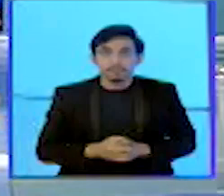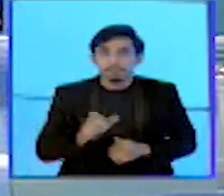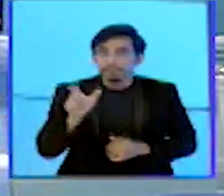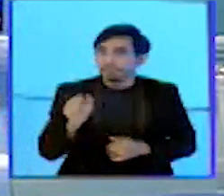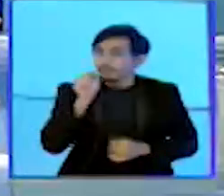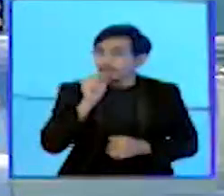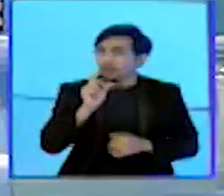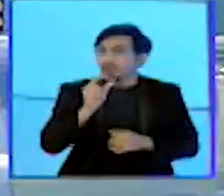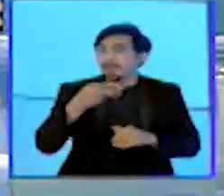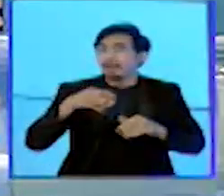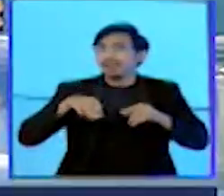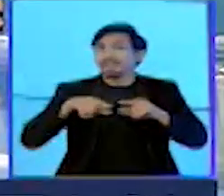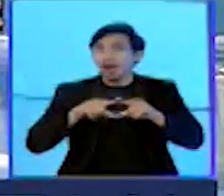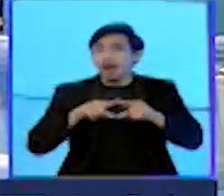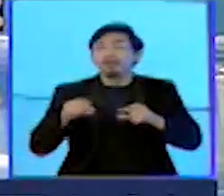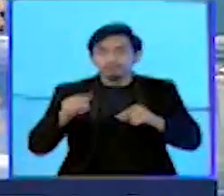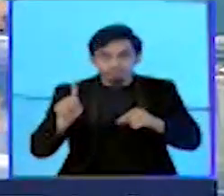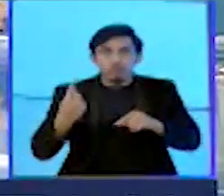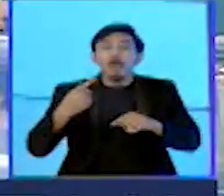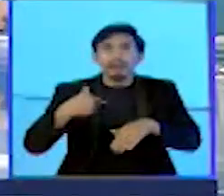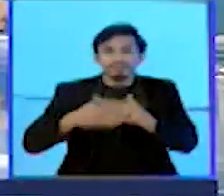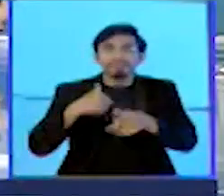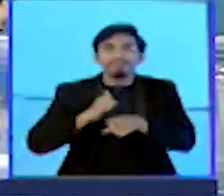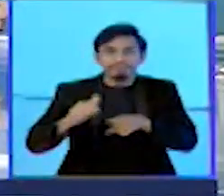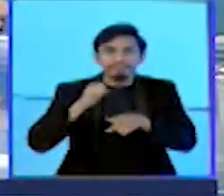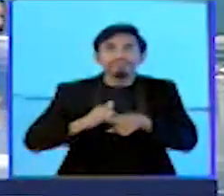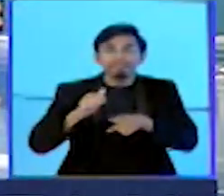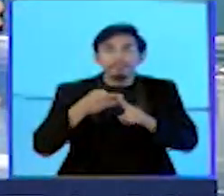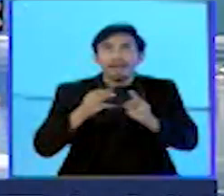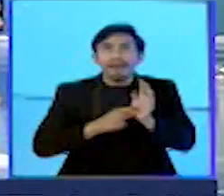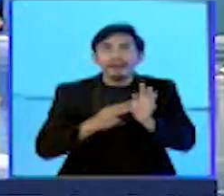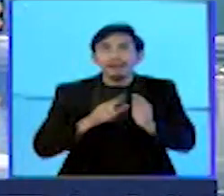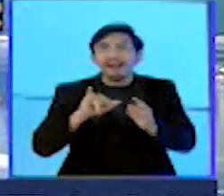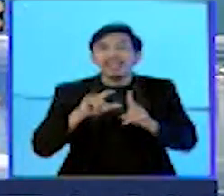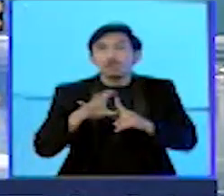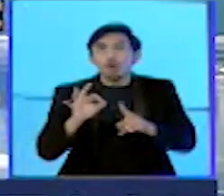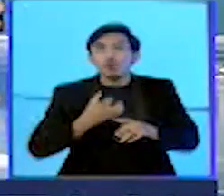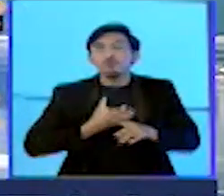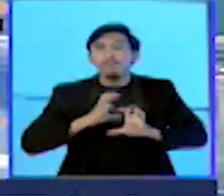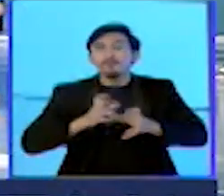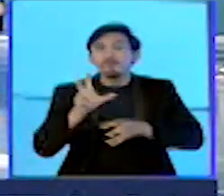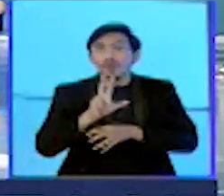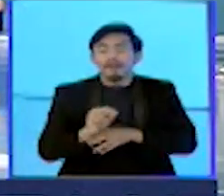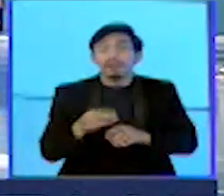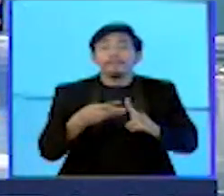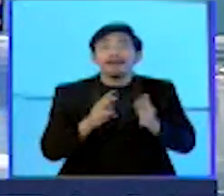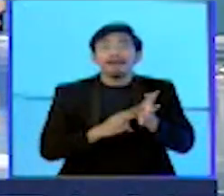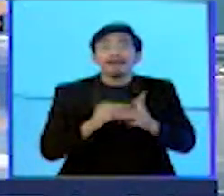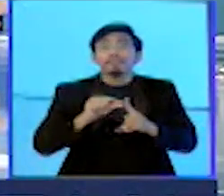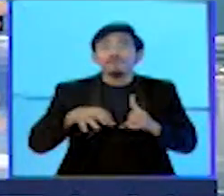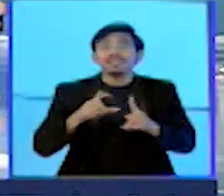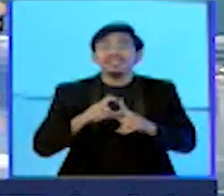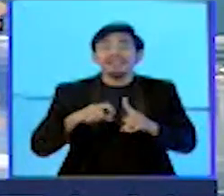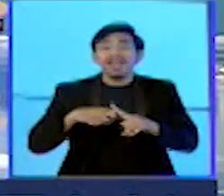Mirsa, penyanyi Reza Artamevia resmi menjalani proses rehabilitasi di BNN Lido, Sukabumi, Jawa Barat. BNN Provinsi DKI